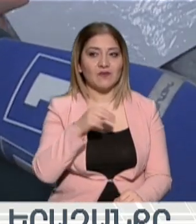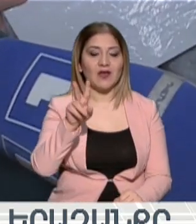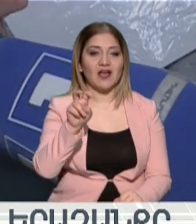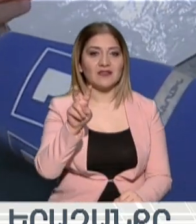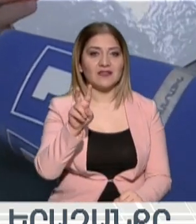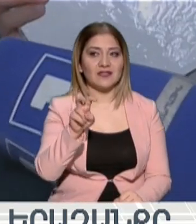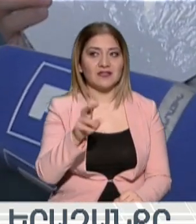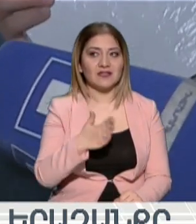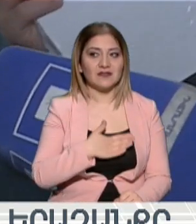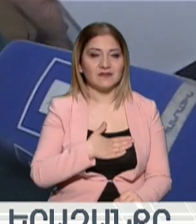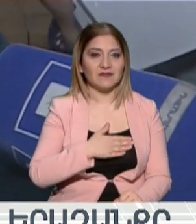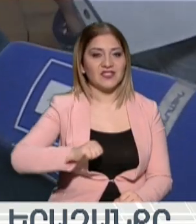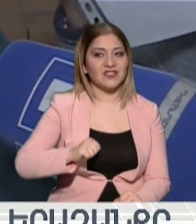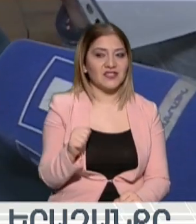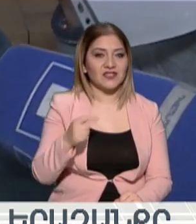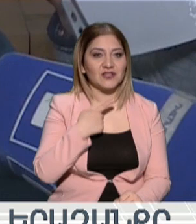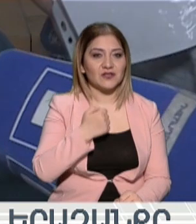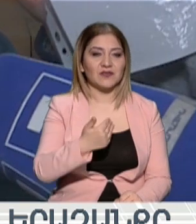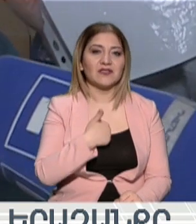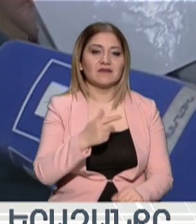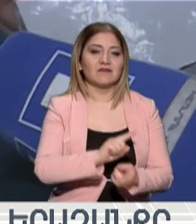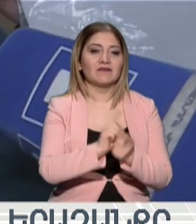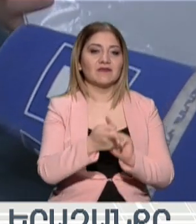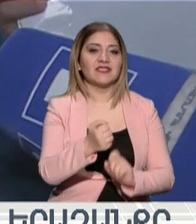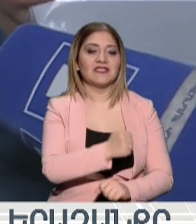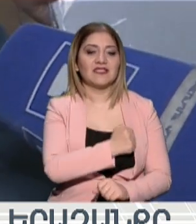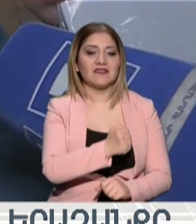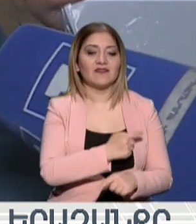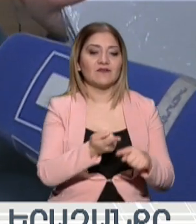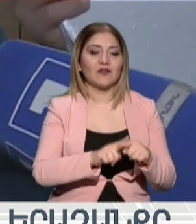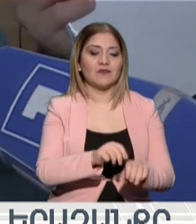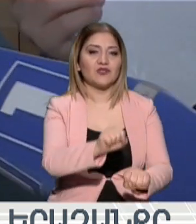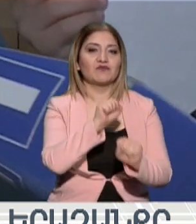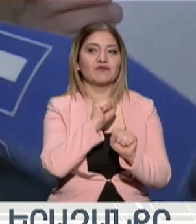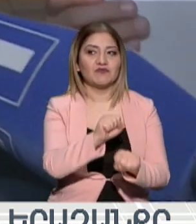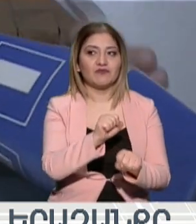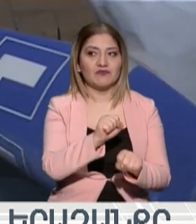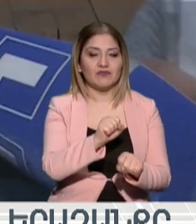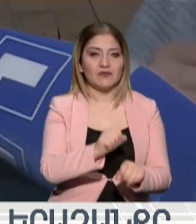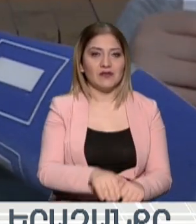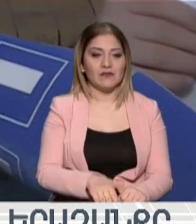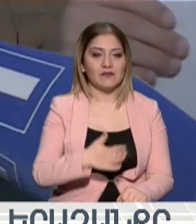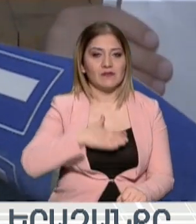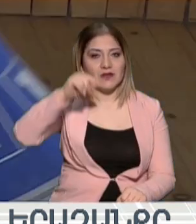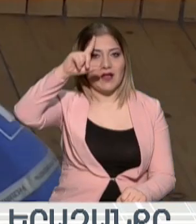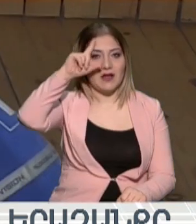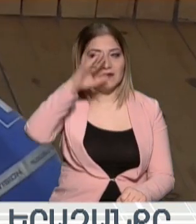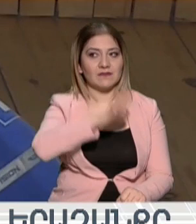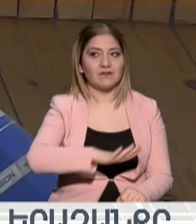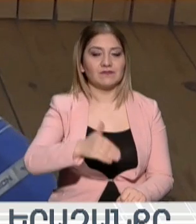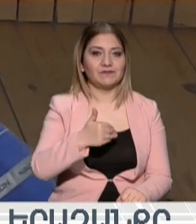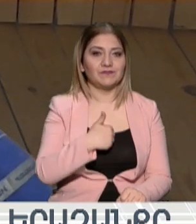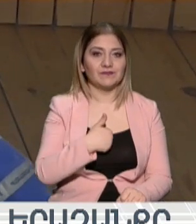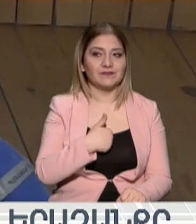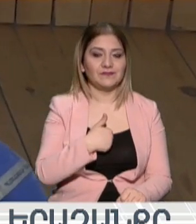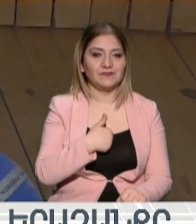Արցախը իմ ընկերներին, ուզում եմ դառնալ զինվոր, որպեսզի պահպանեմ իմ հայրենիքը։ Մենք պետք